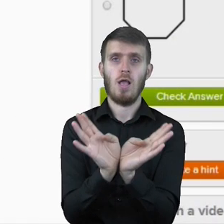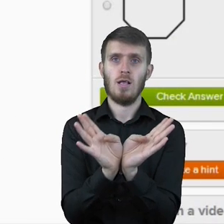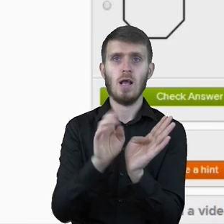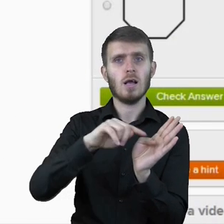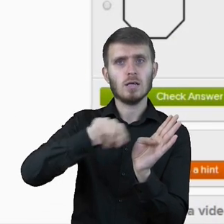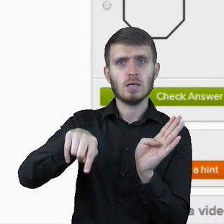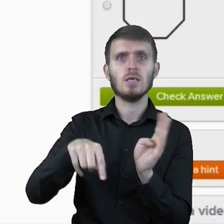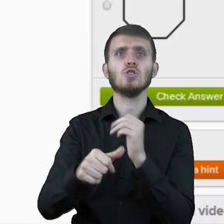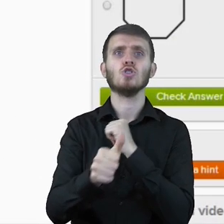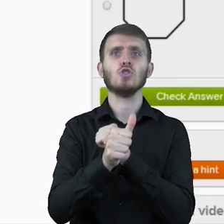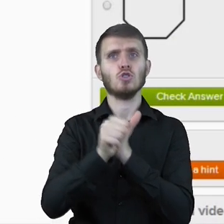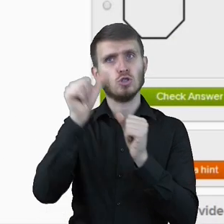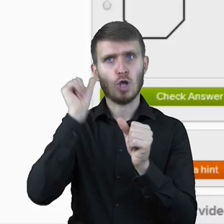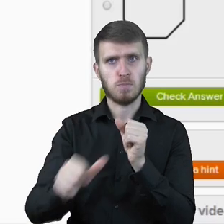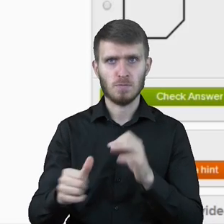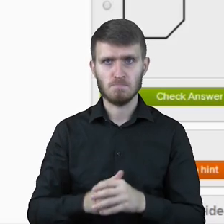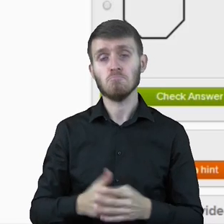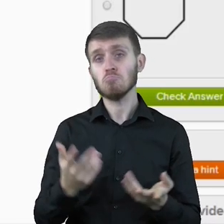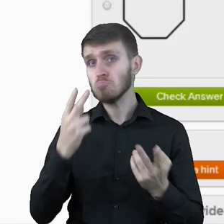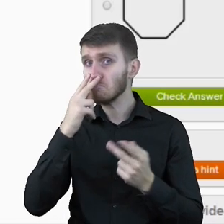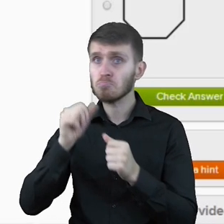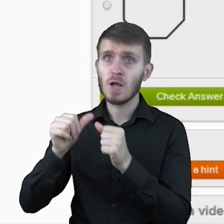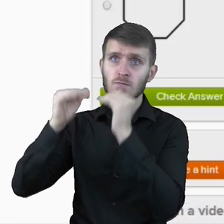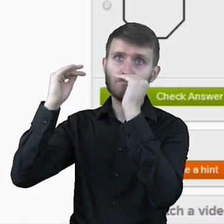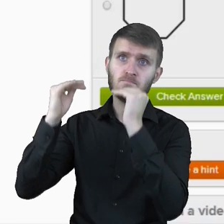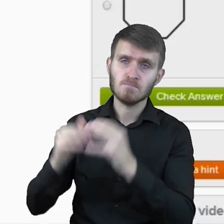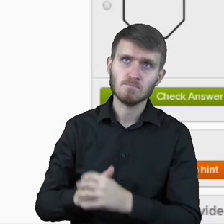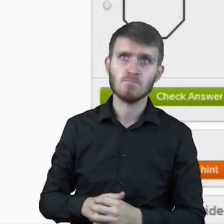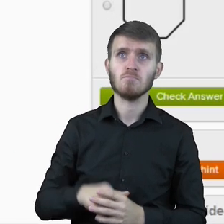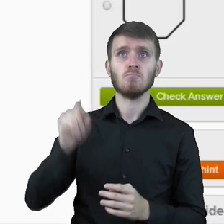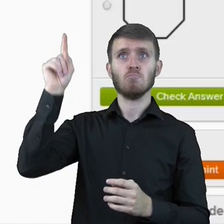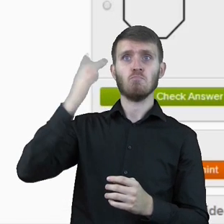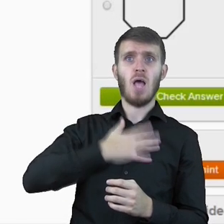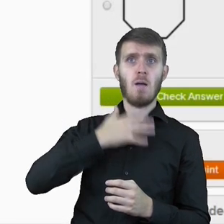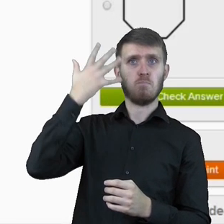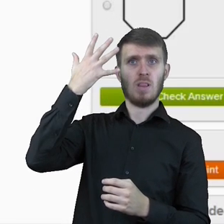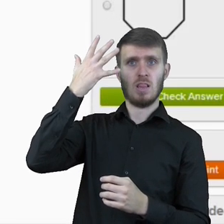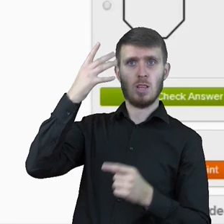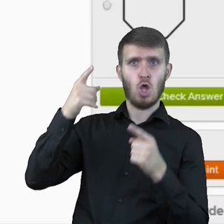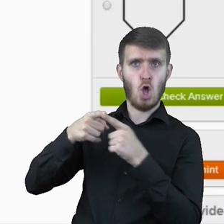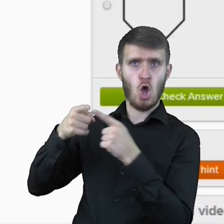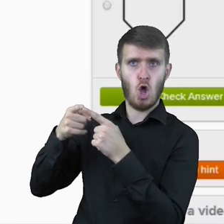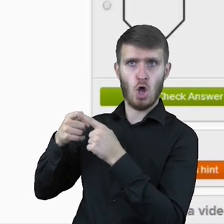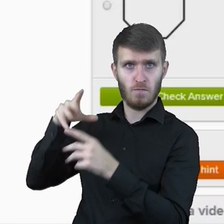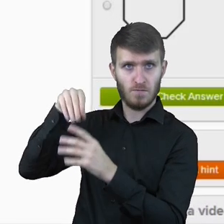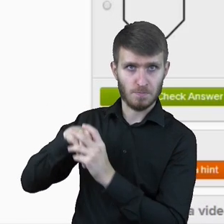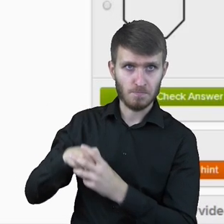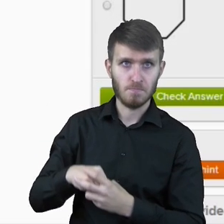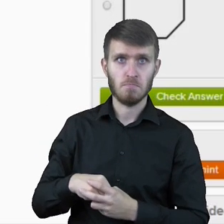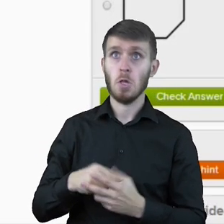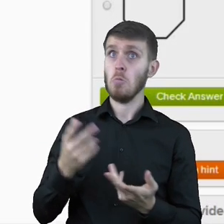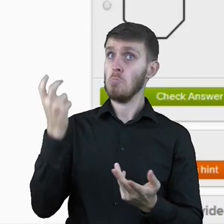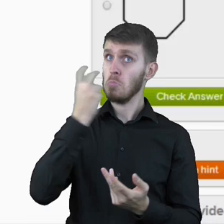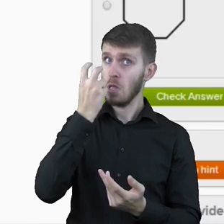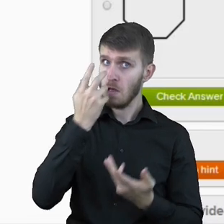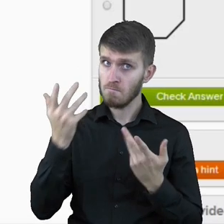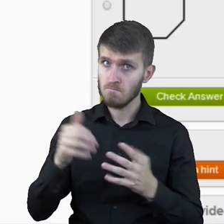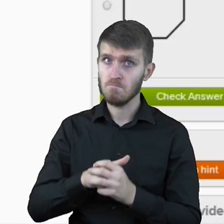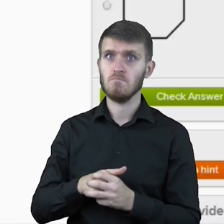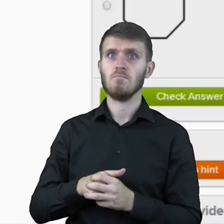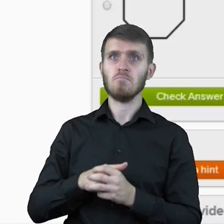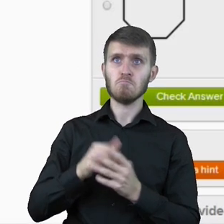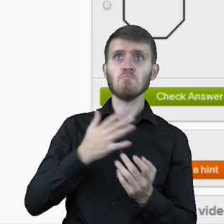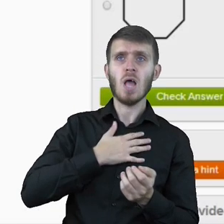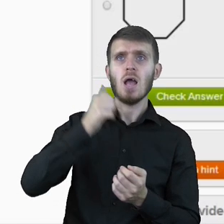kształtów ma kąt 60 stopni pomiędzy bokami? Popatrzmy. Tu mamy pięciokąt. Ciekawa